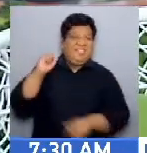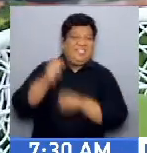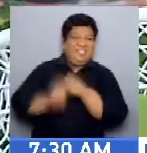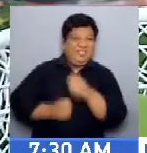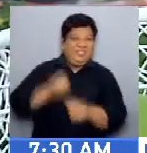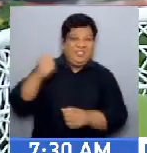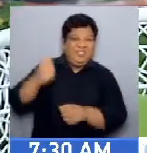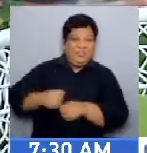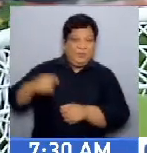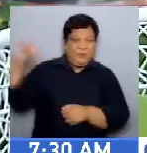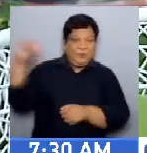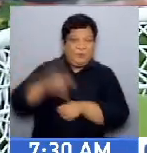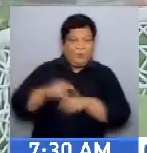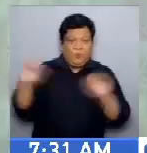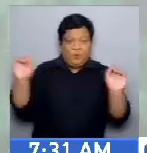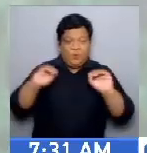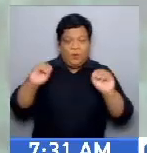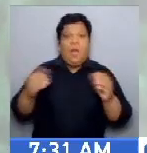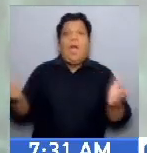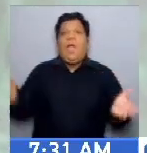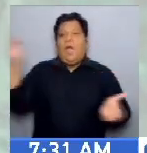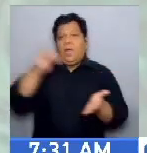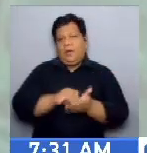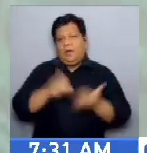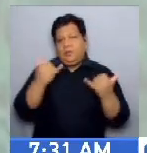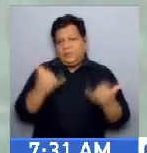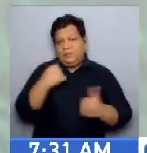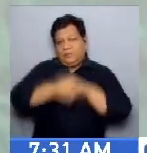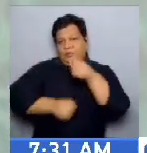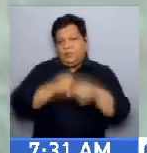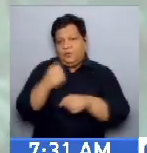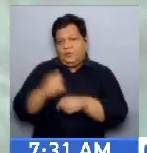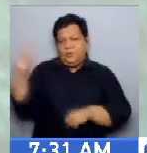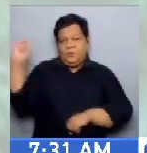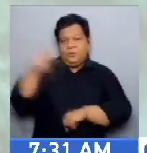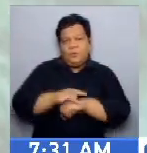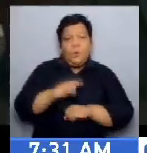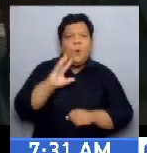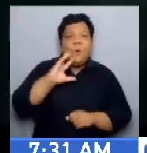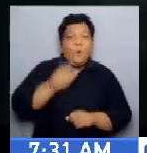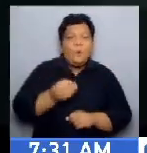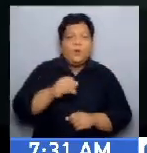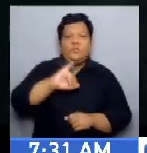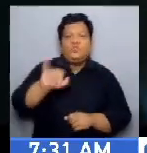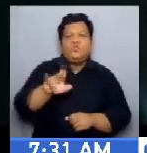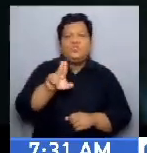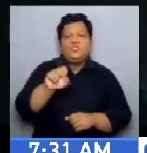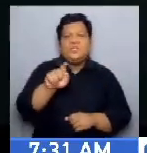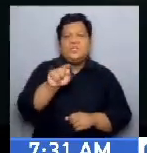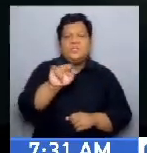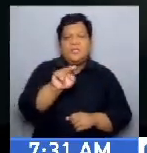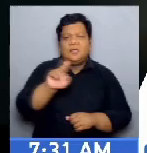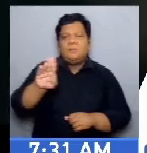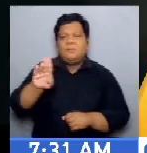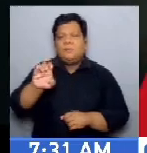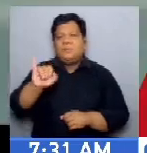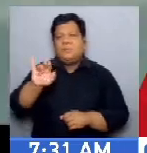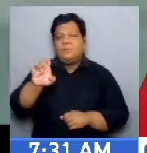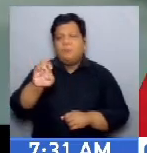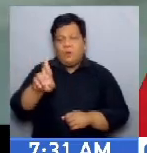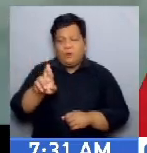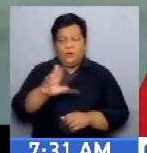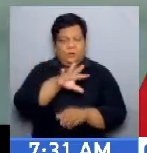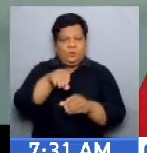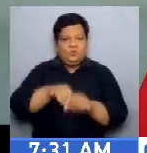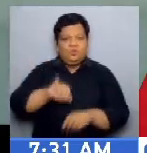si Justin Bieber. Bahagi ito ng kanyang Justice World Tour. Sa October 29, nakatakda